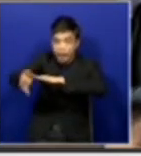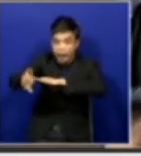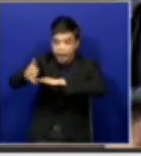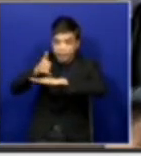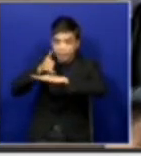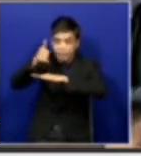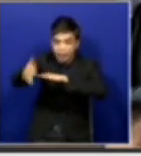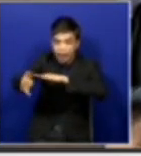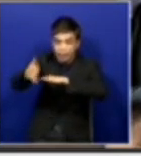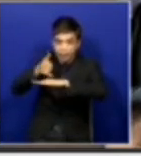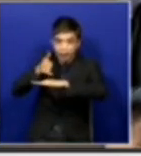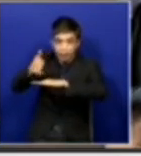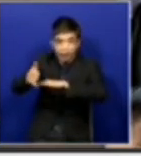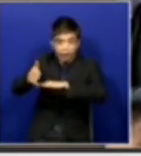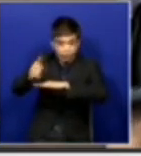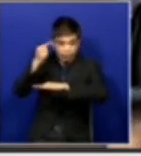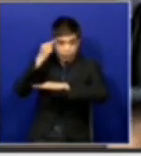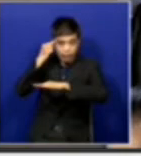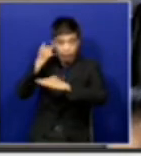แล้วเกิดอะไรขึ้น